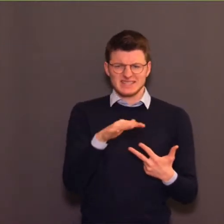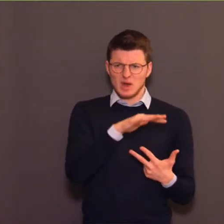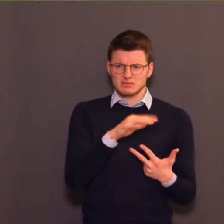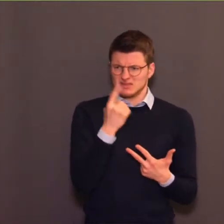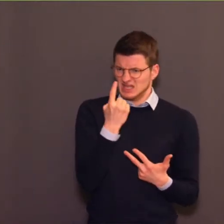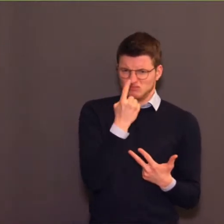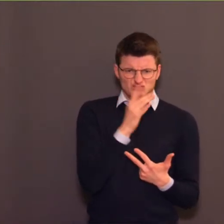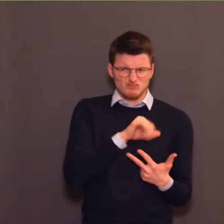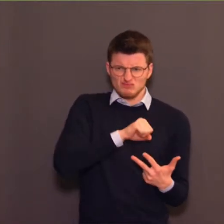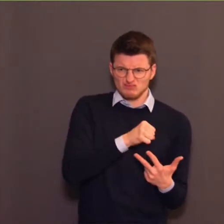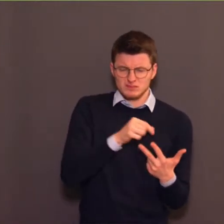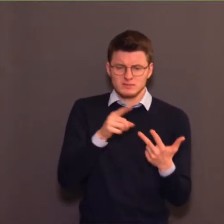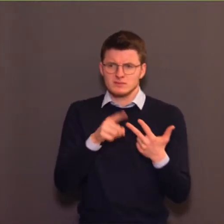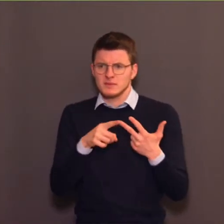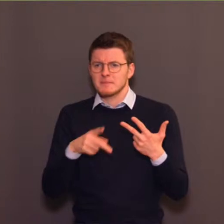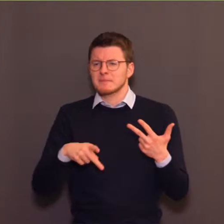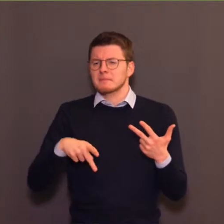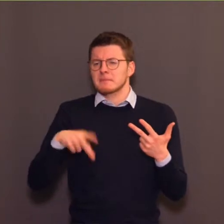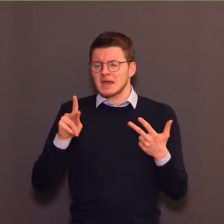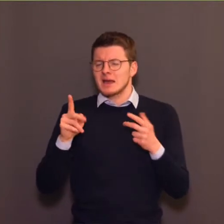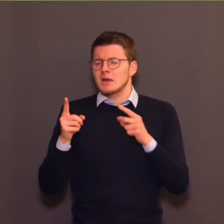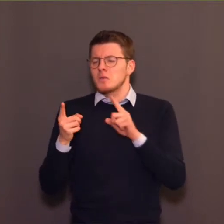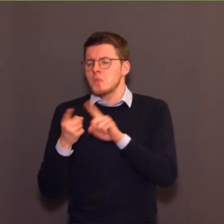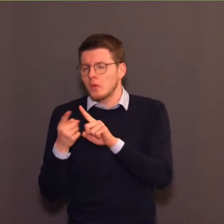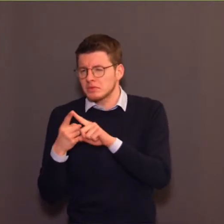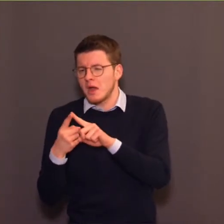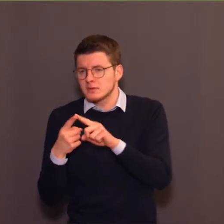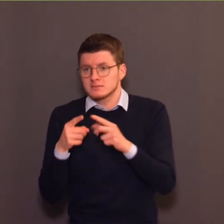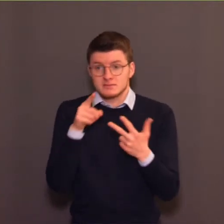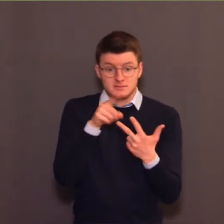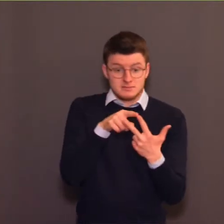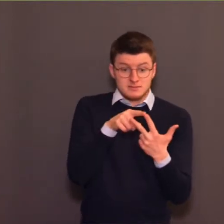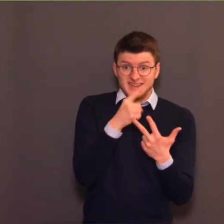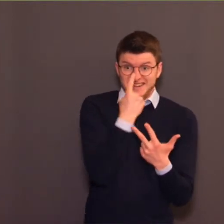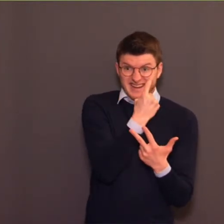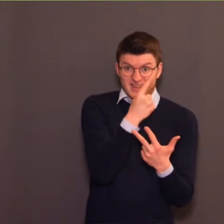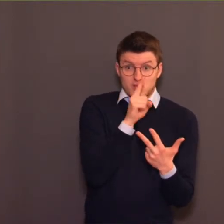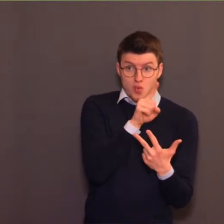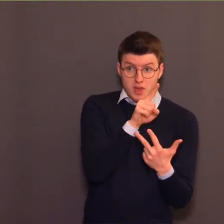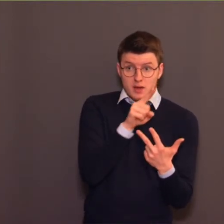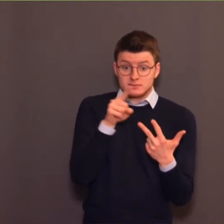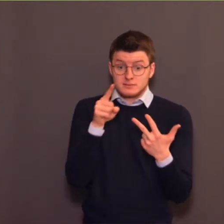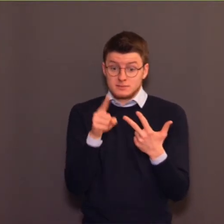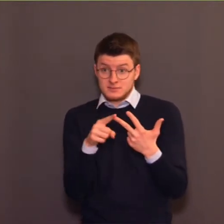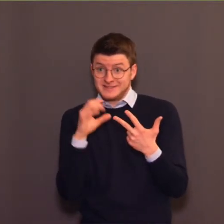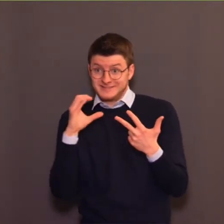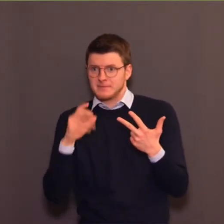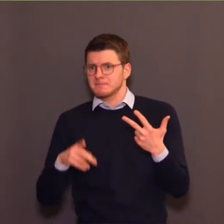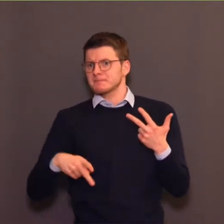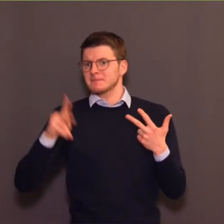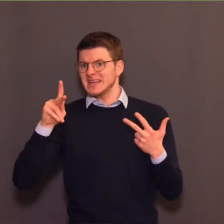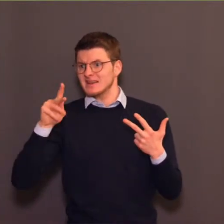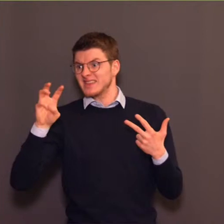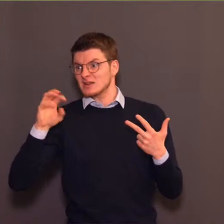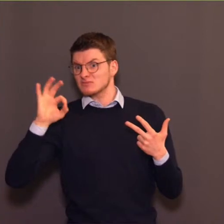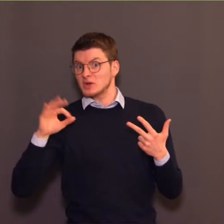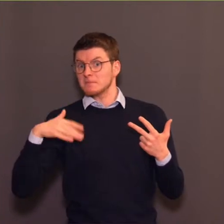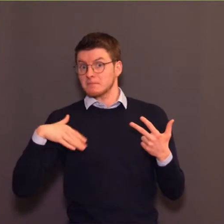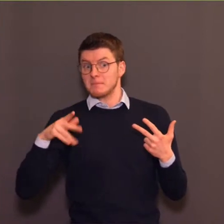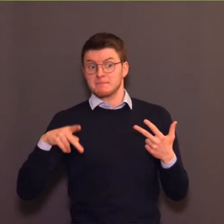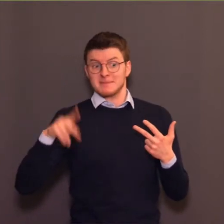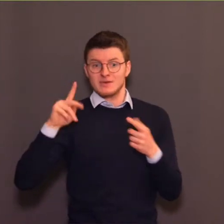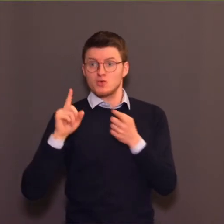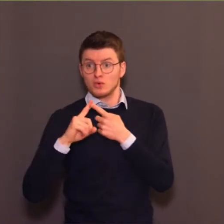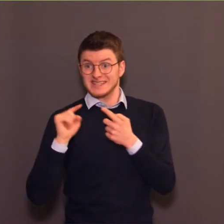het vorige scenario, waarbij we dus maar 1 hoogrisicocontact per persoon hebben. Stel dat we die basisregels wat